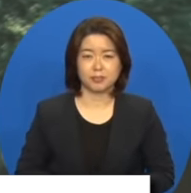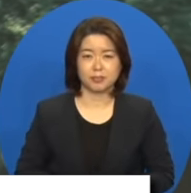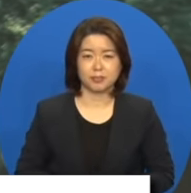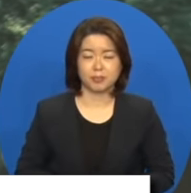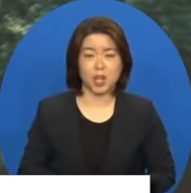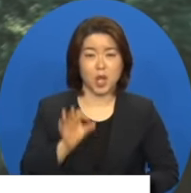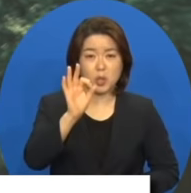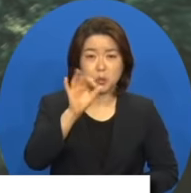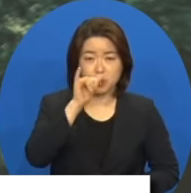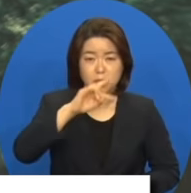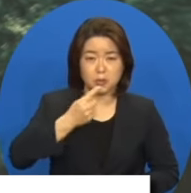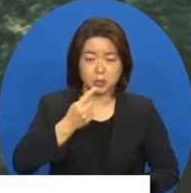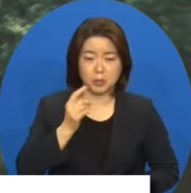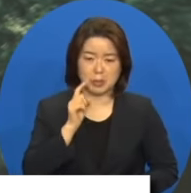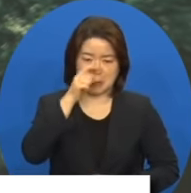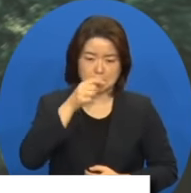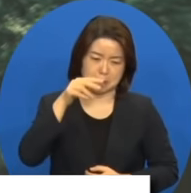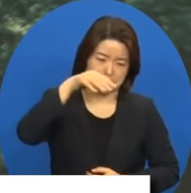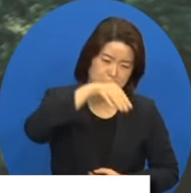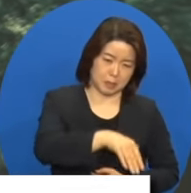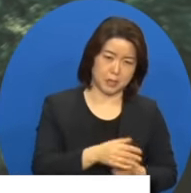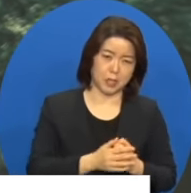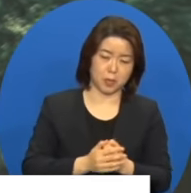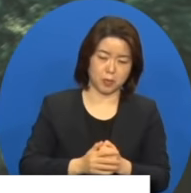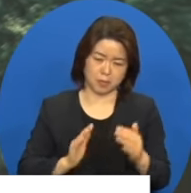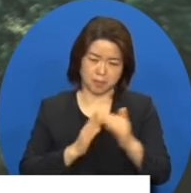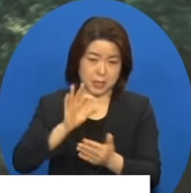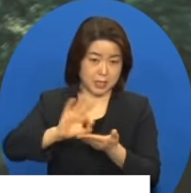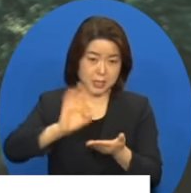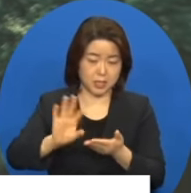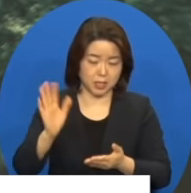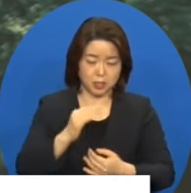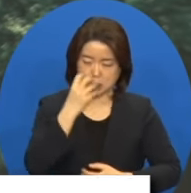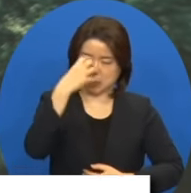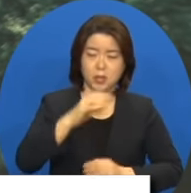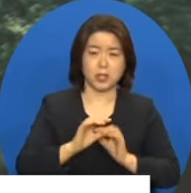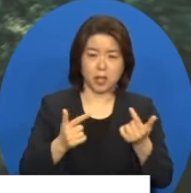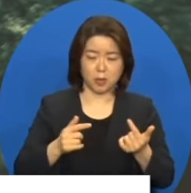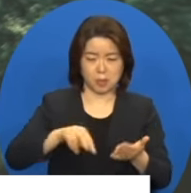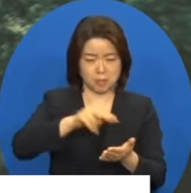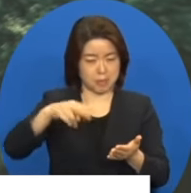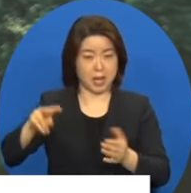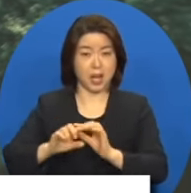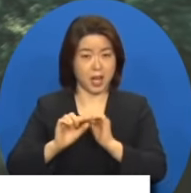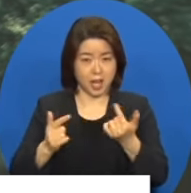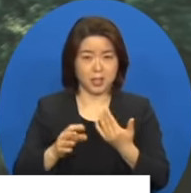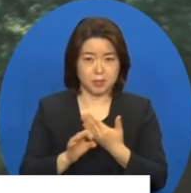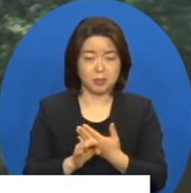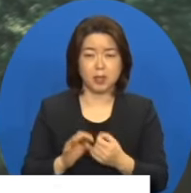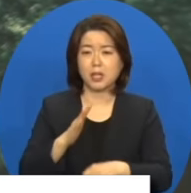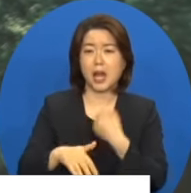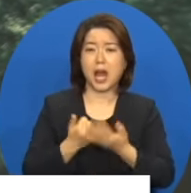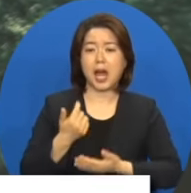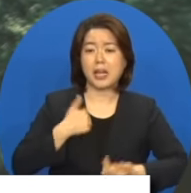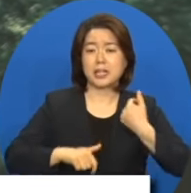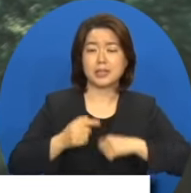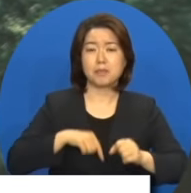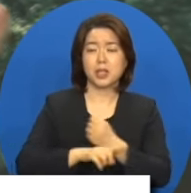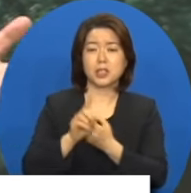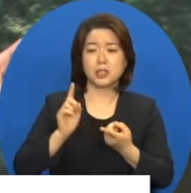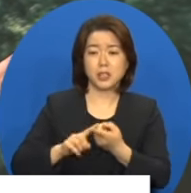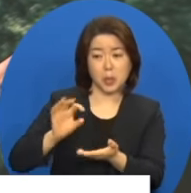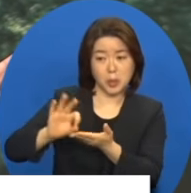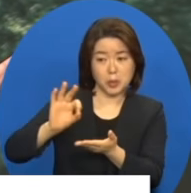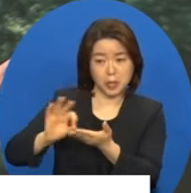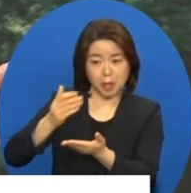돈이 있어도 타락하지 않고 사치하지 않고 교만하지 않고 방탕하지 않으면 하나님 기뻐하는 뜻대로 쓸 수